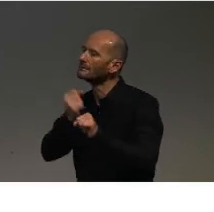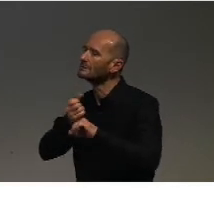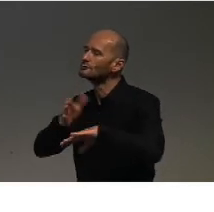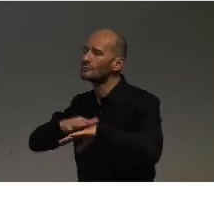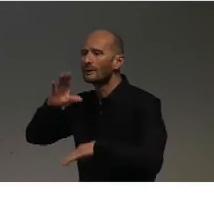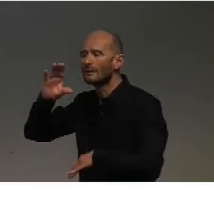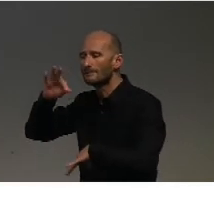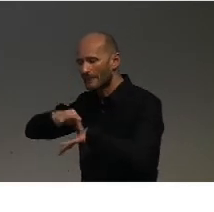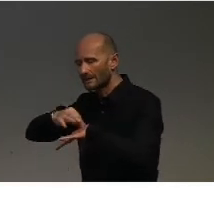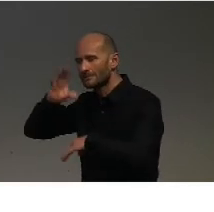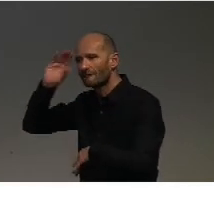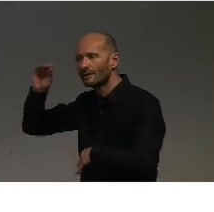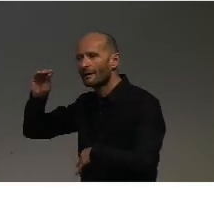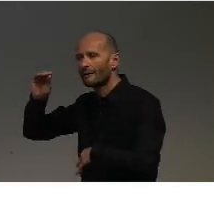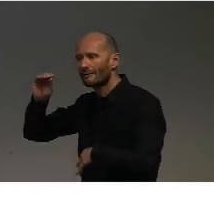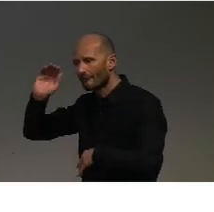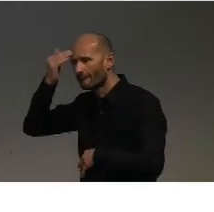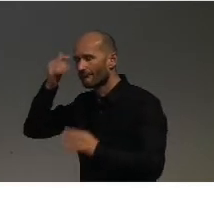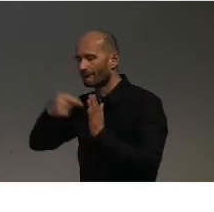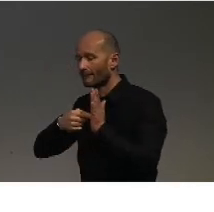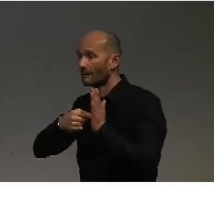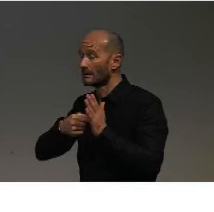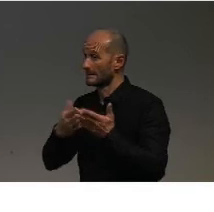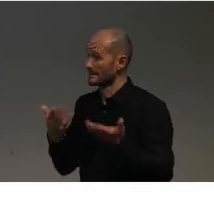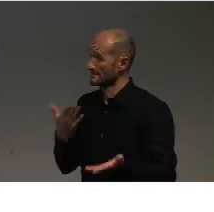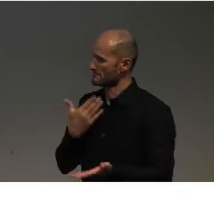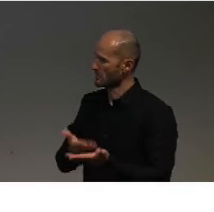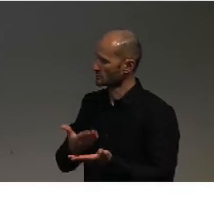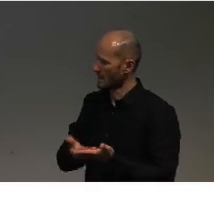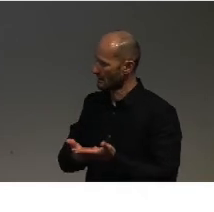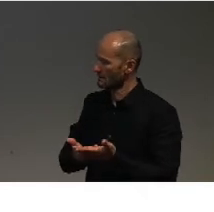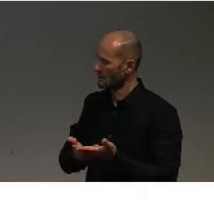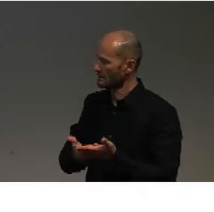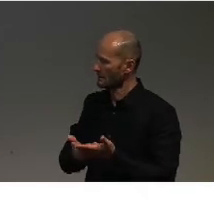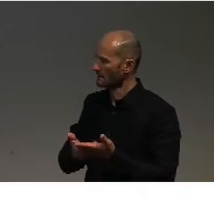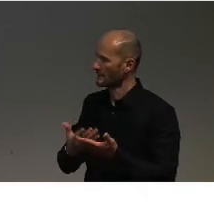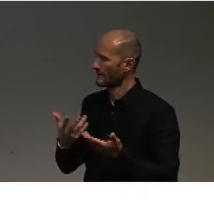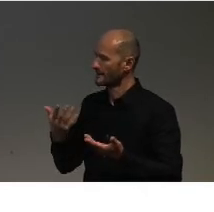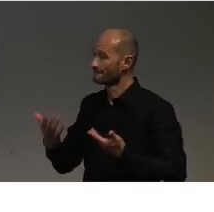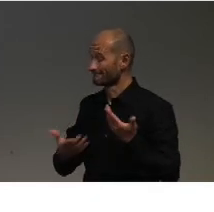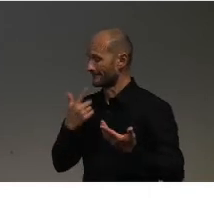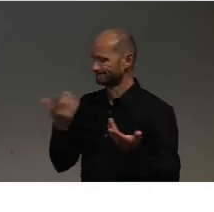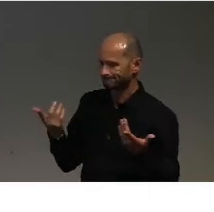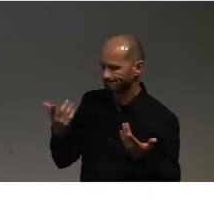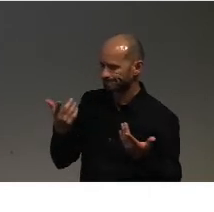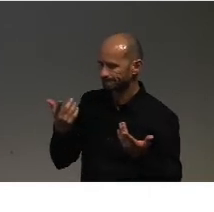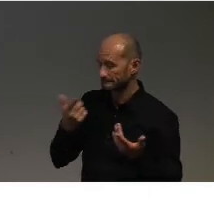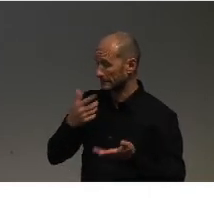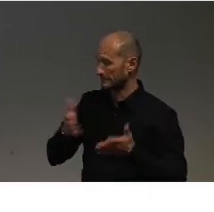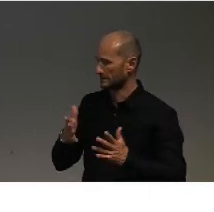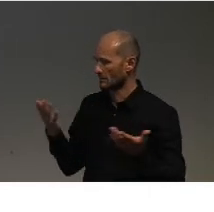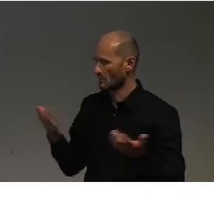professionnelles. Et c'est d'ailleurs pour ça que le compromis a été une reconnaissance,